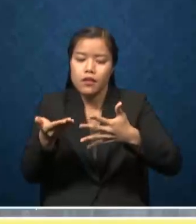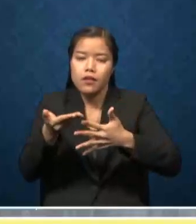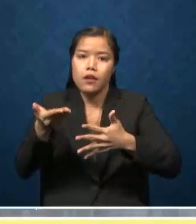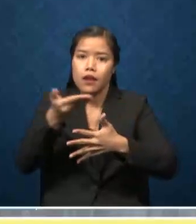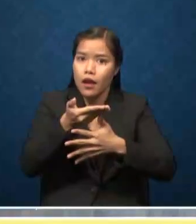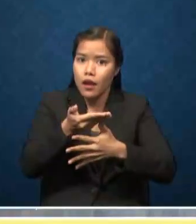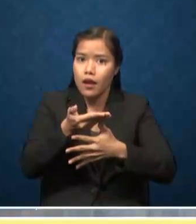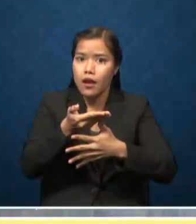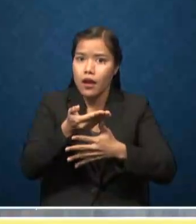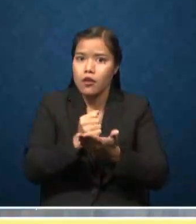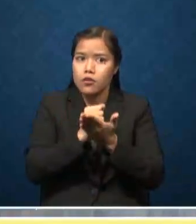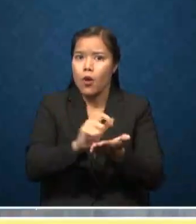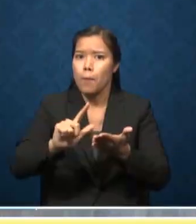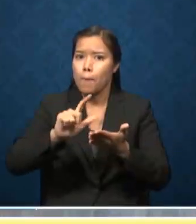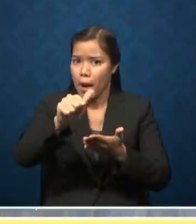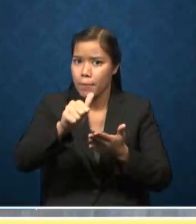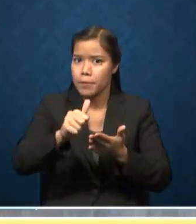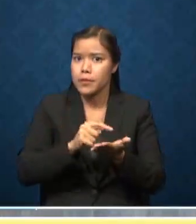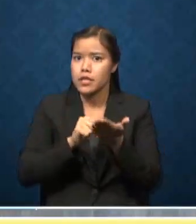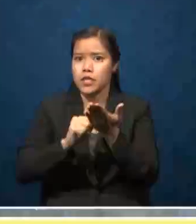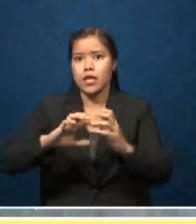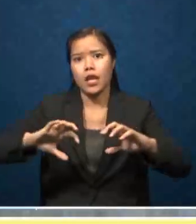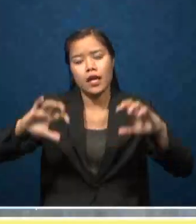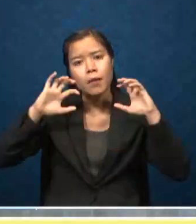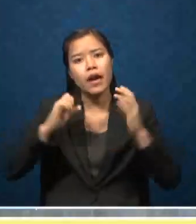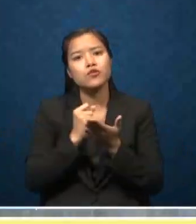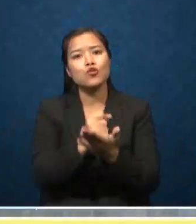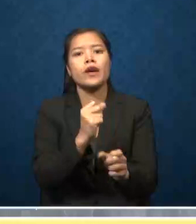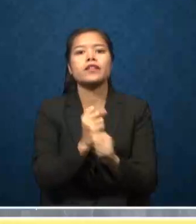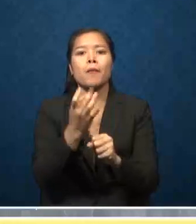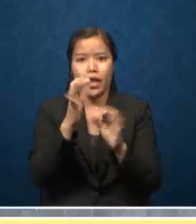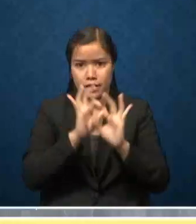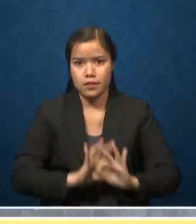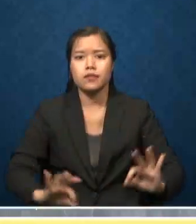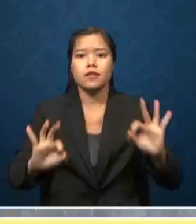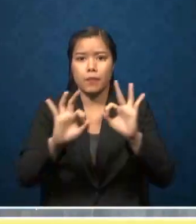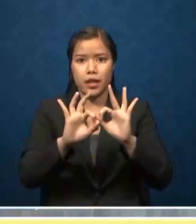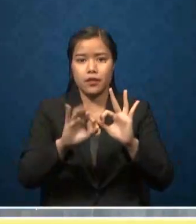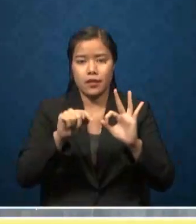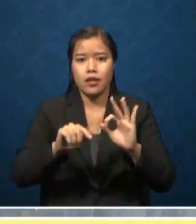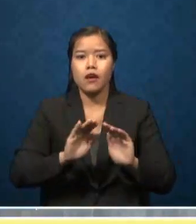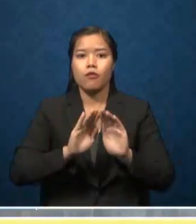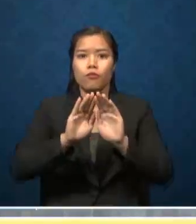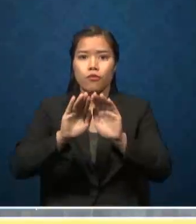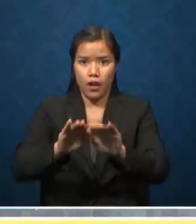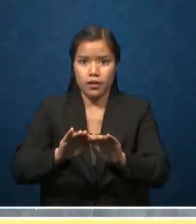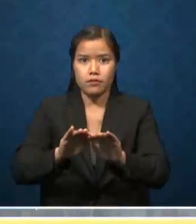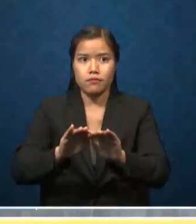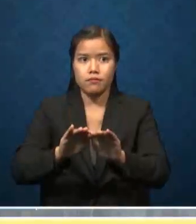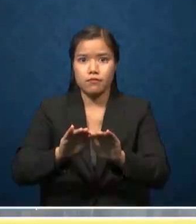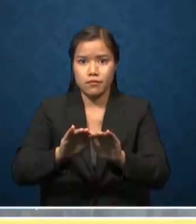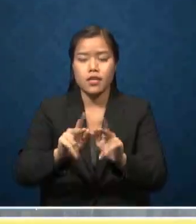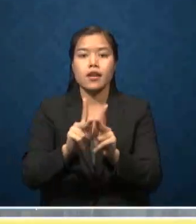เน้นหนักข้อเสนอต่อรัฐบาลให้เขาทำอะไรที่สำคัญนะครับอันนี้ก็ขออนุญาตฝากกราบเรียนท่าน